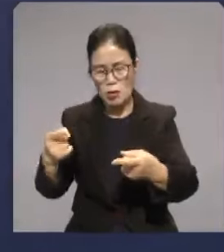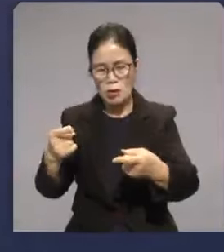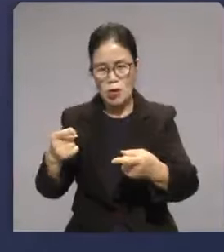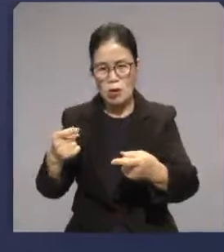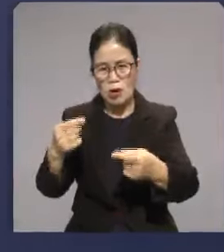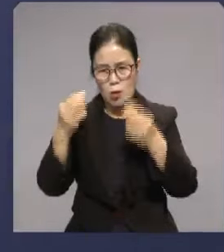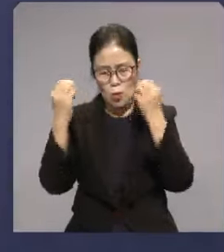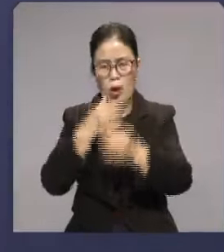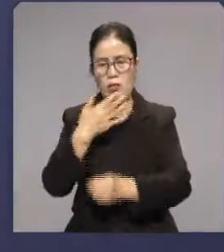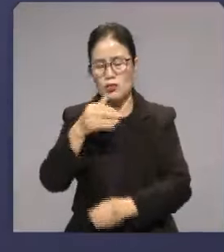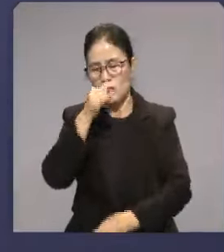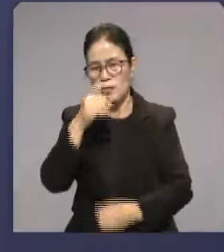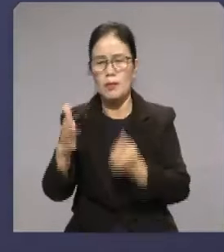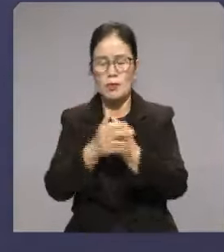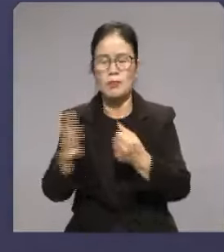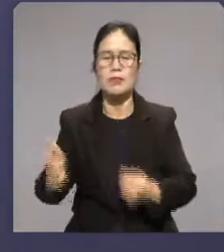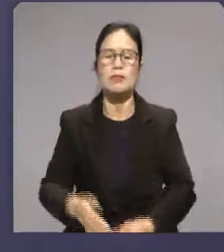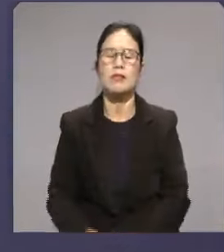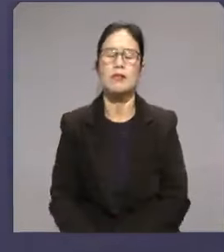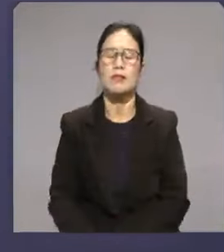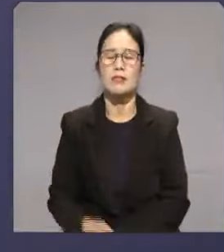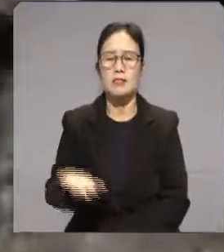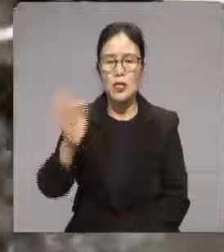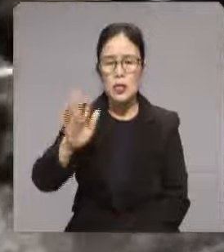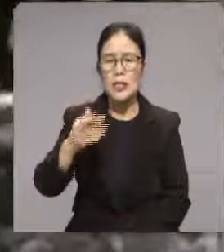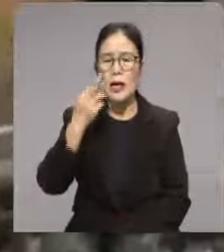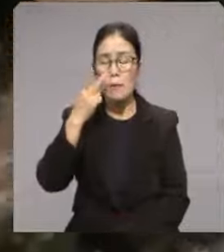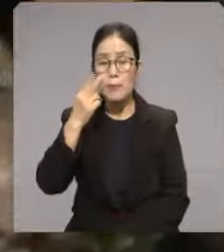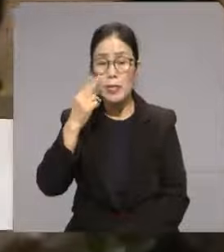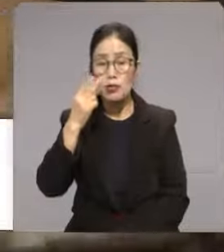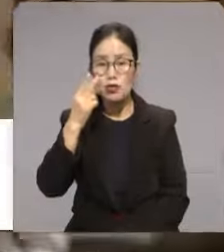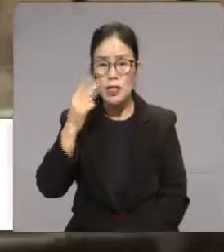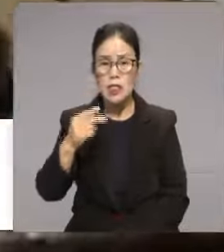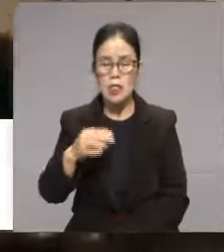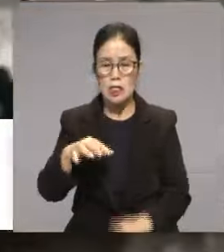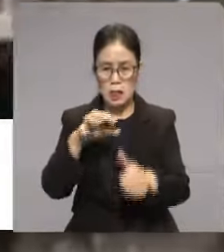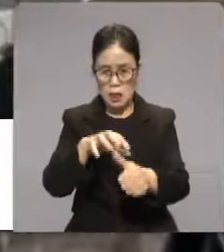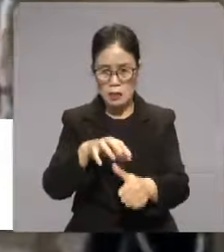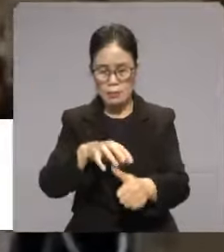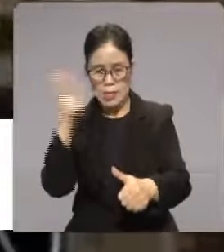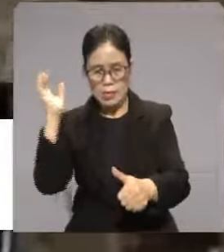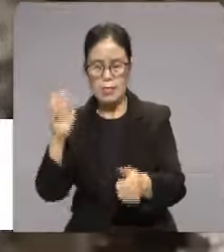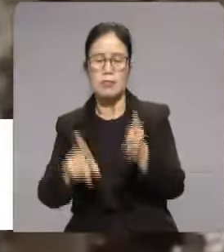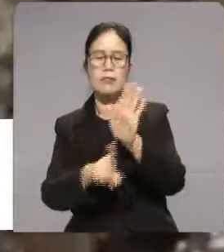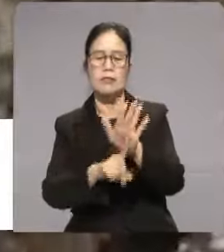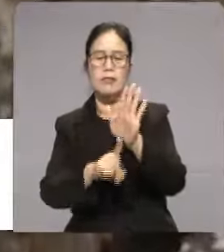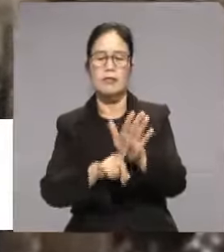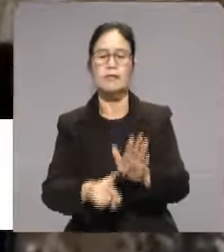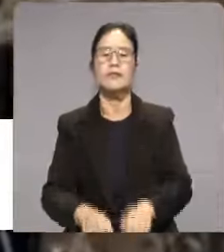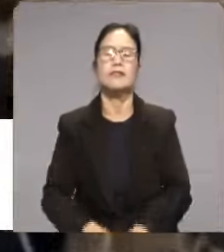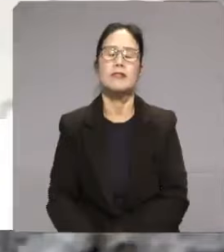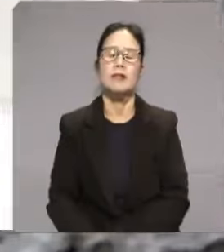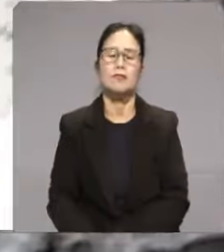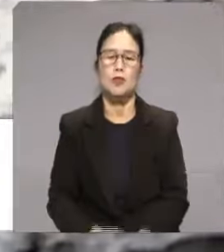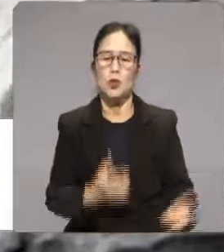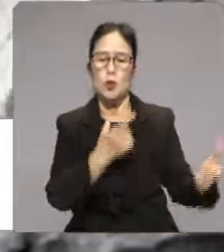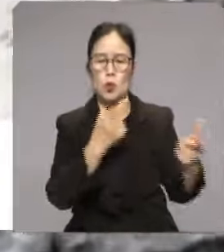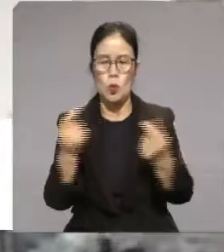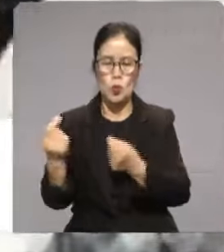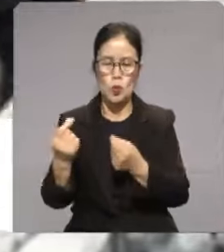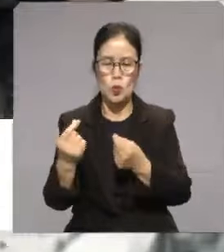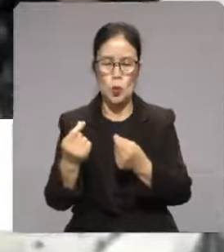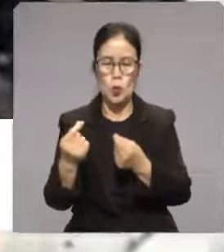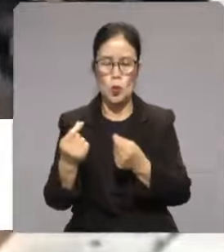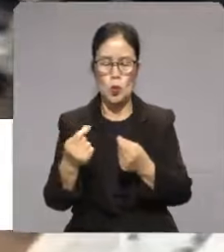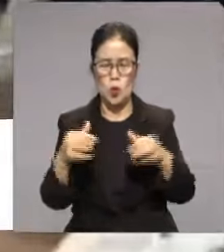있기 때문입니다. 그런데 미국이 이 지침 해제를 시사했습니다. 공동 교전국이 될